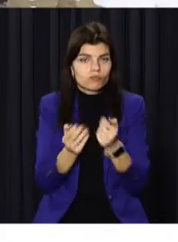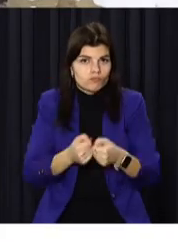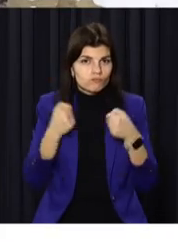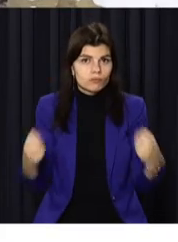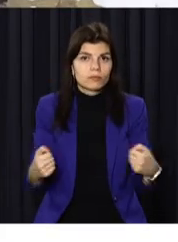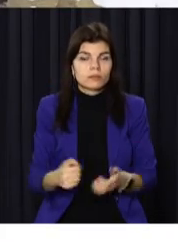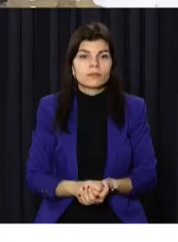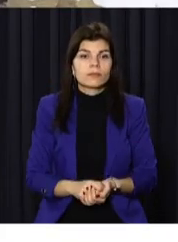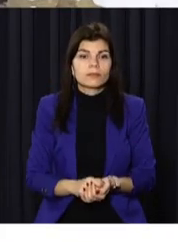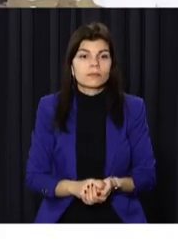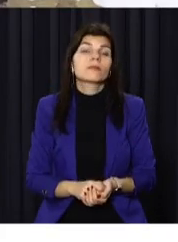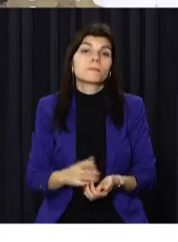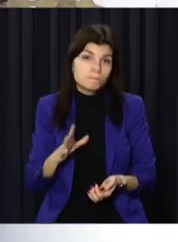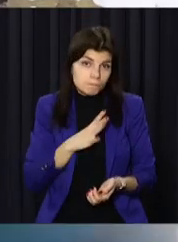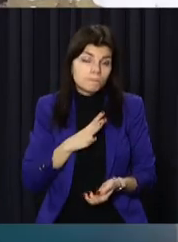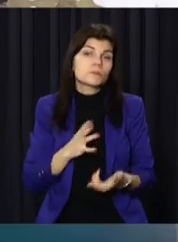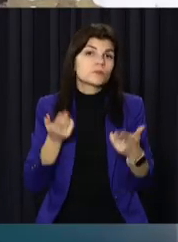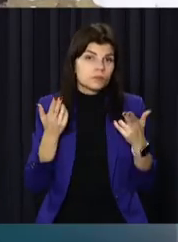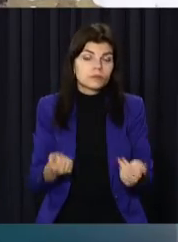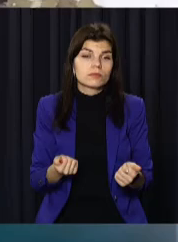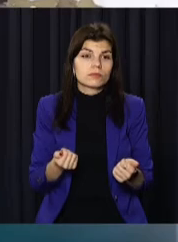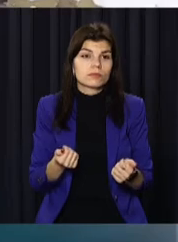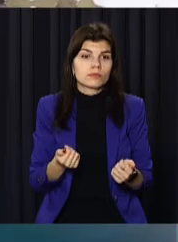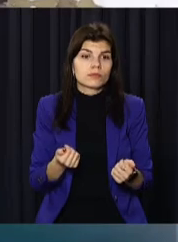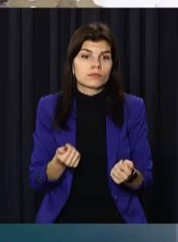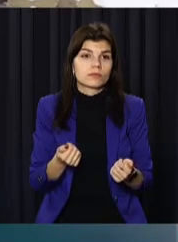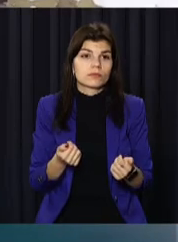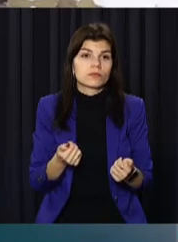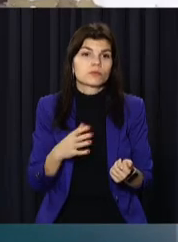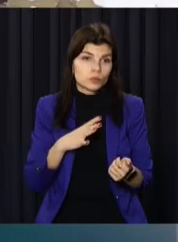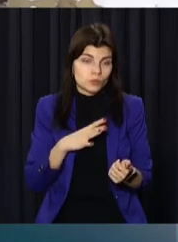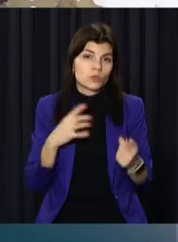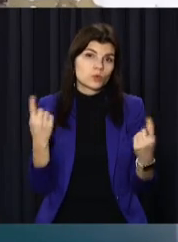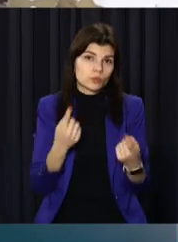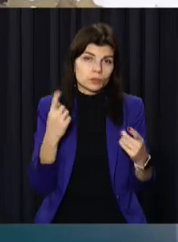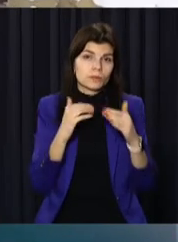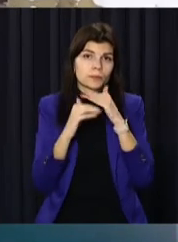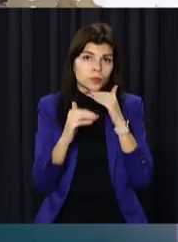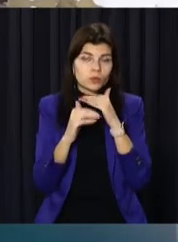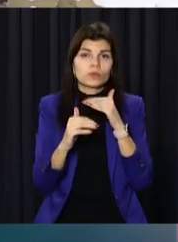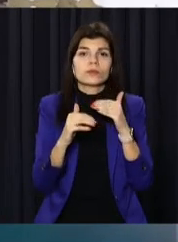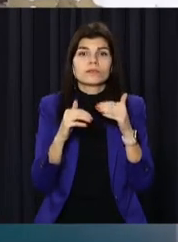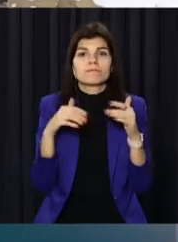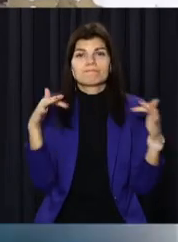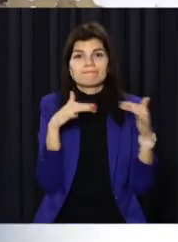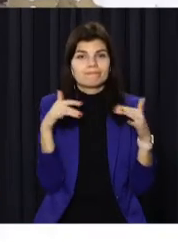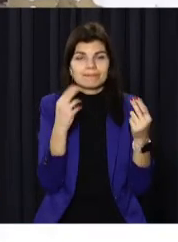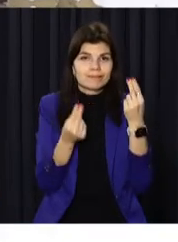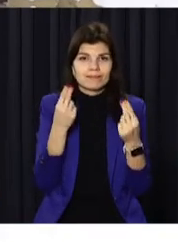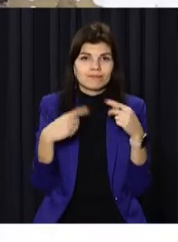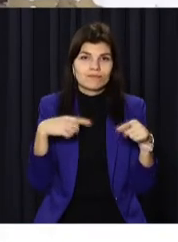Було звичайне, скажімо так, звичайне поле, да? Тобто без огорожі,